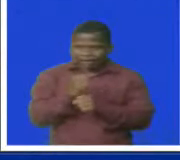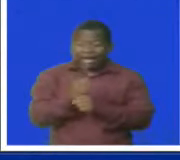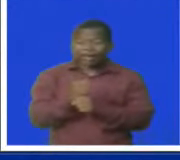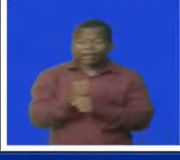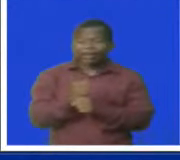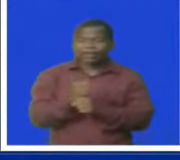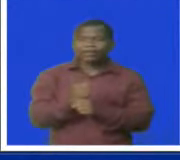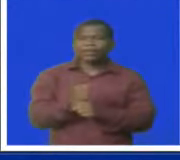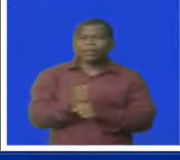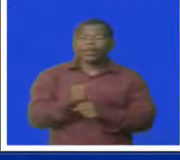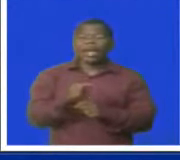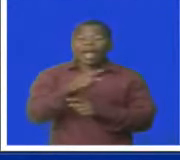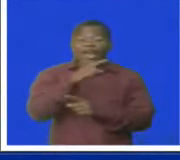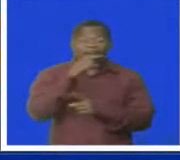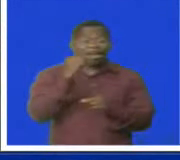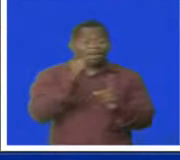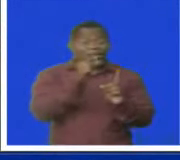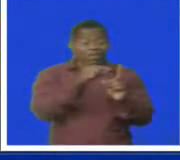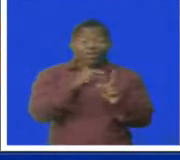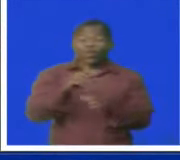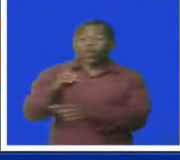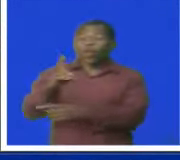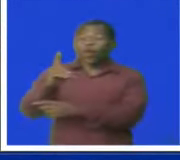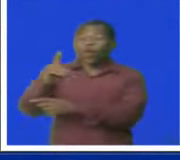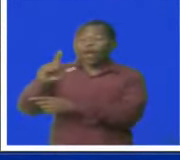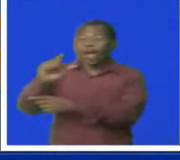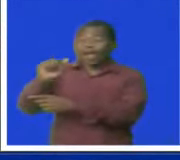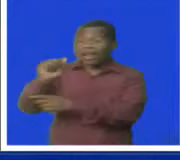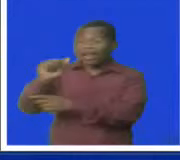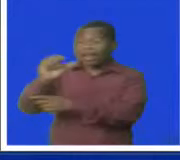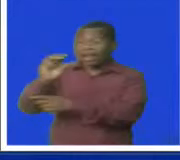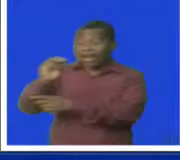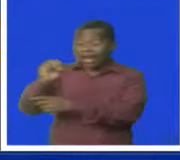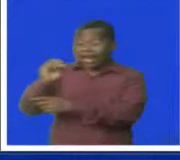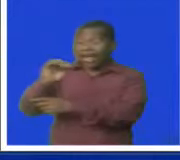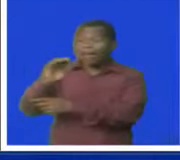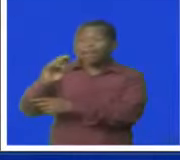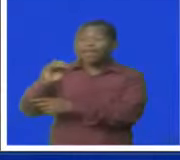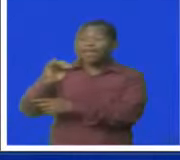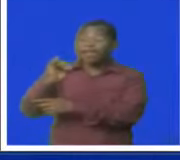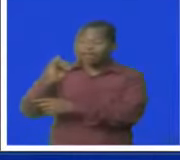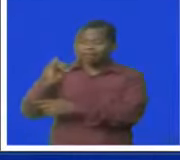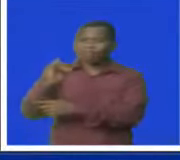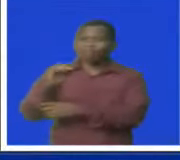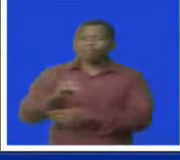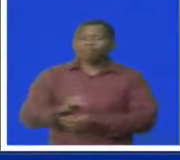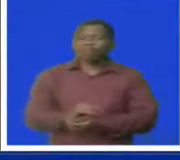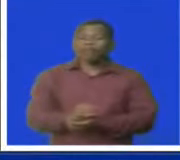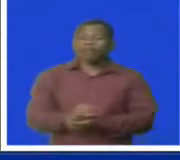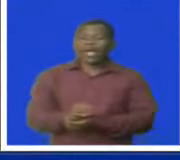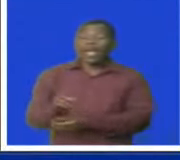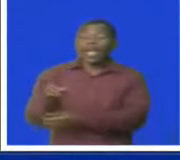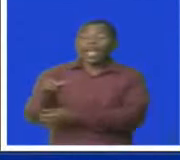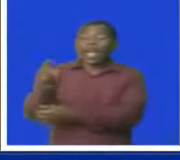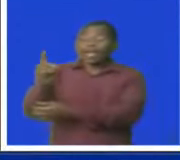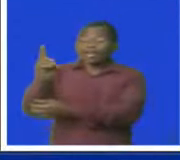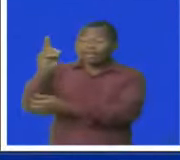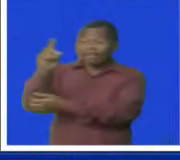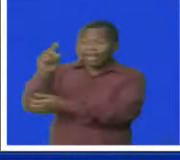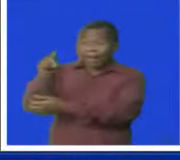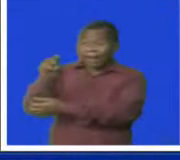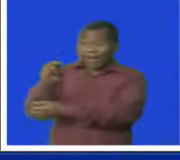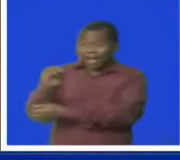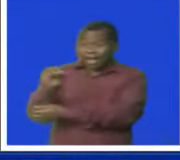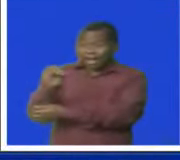emswadi wesithathu kahlathi esifunzeni saseshiselweni Lihovisi leliphini landvunankulu